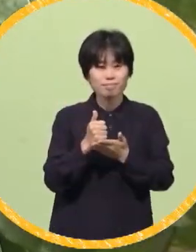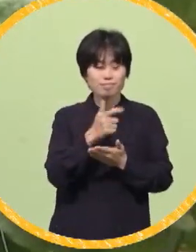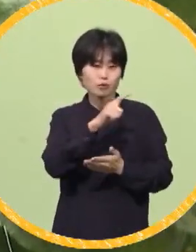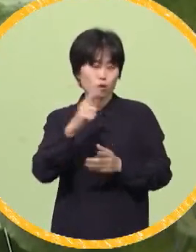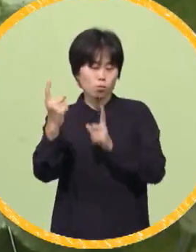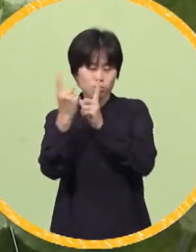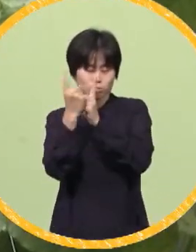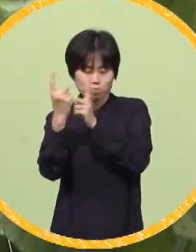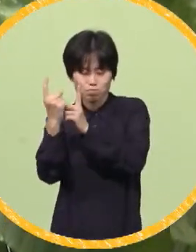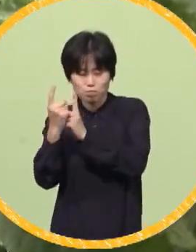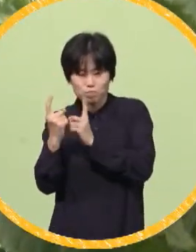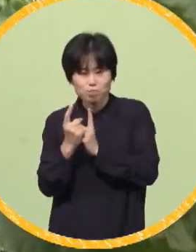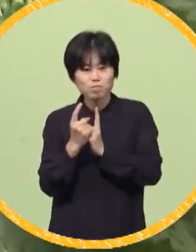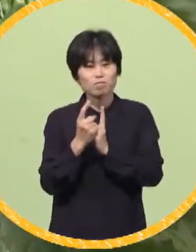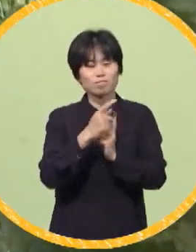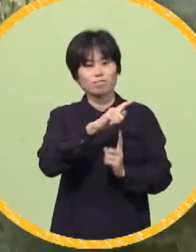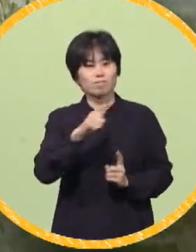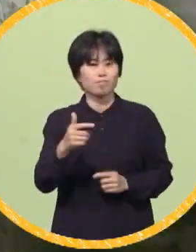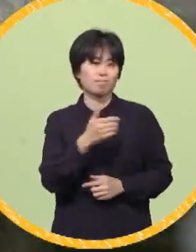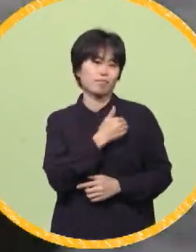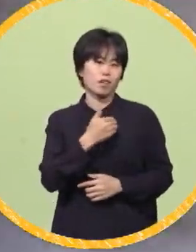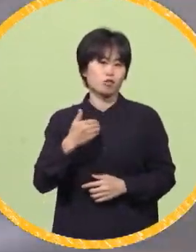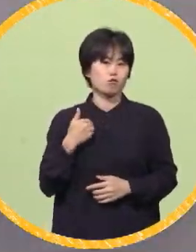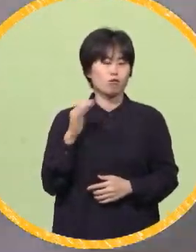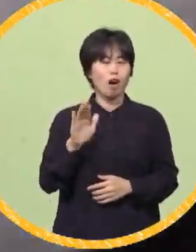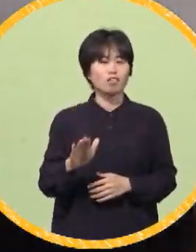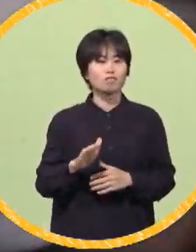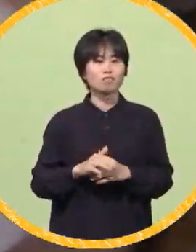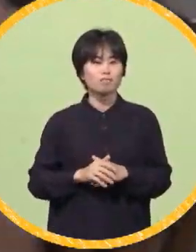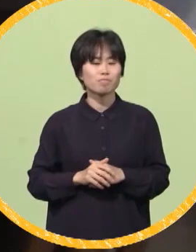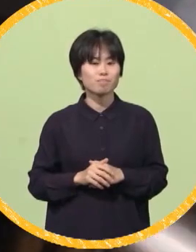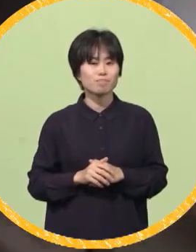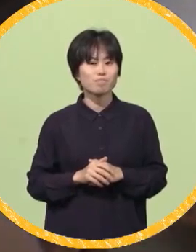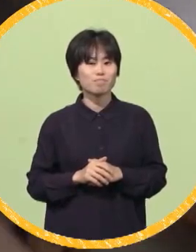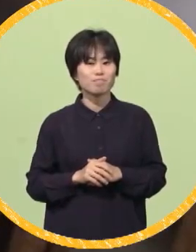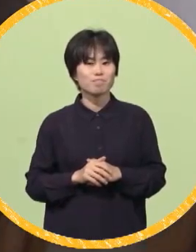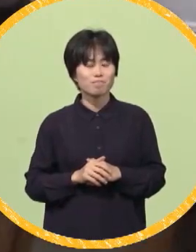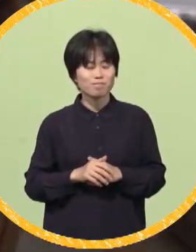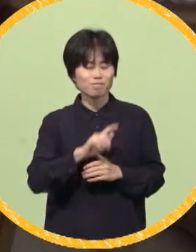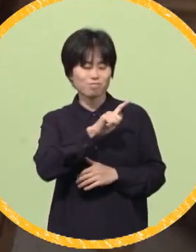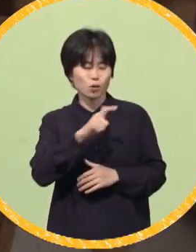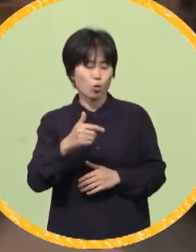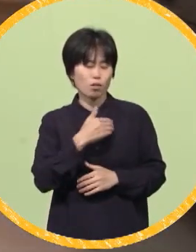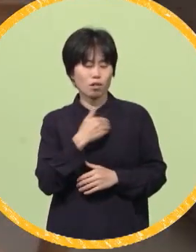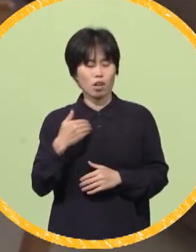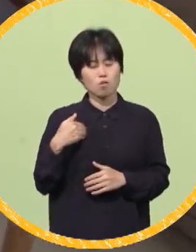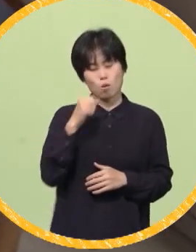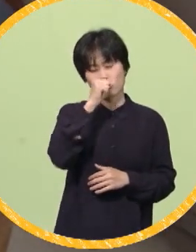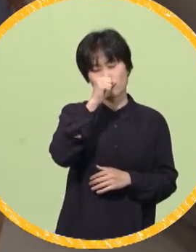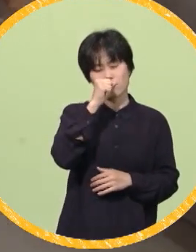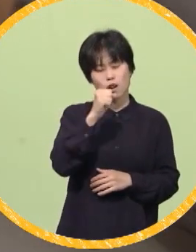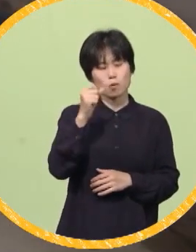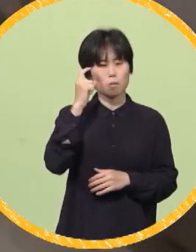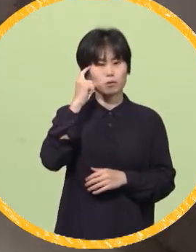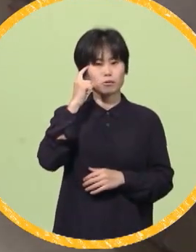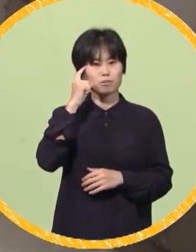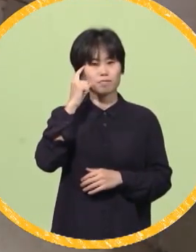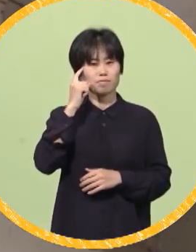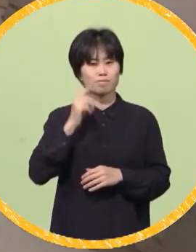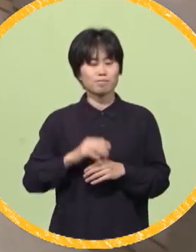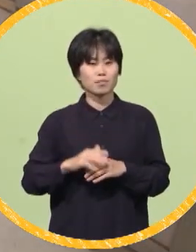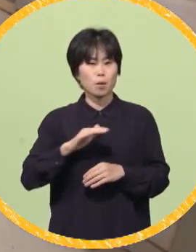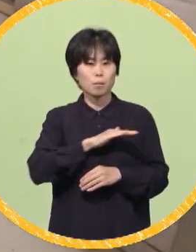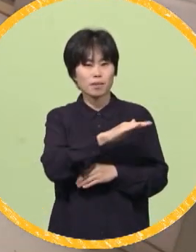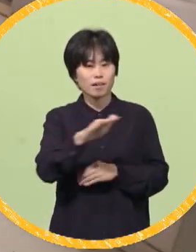品を提供するところとか、やれることはいっぱいあるので、そういうふうなことができるといいなというふうに思っています。 もっと皆さん